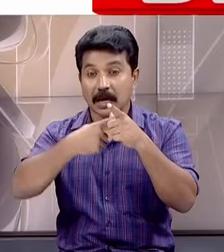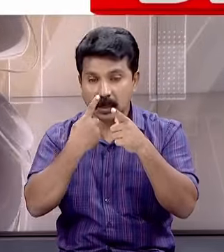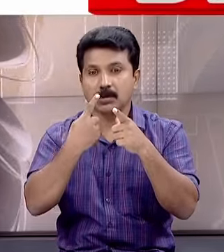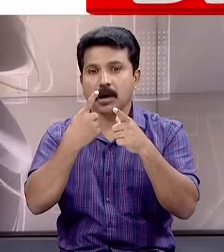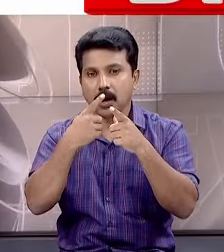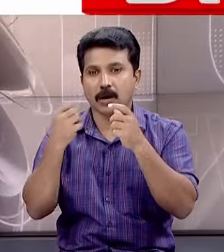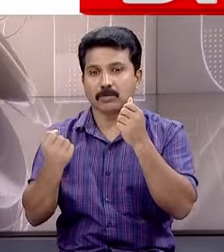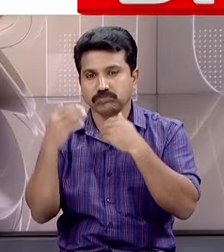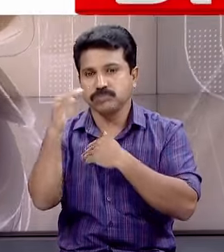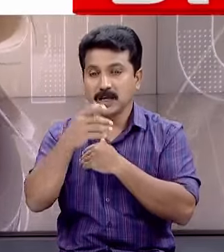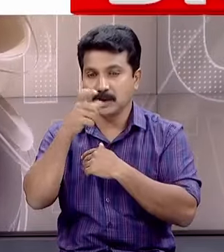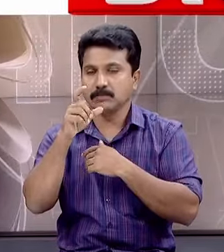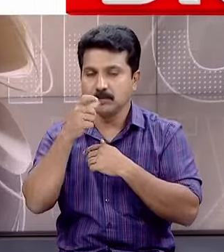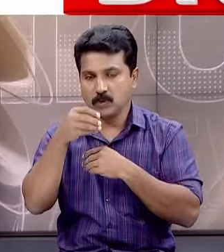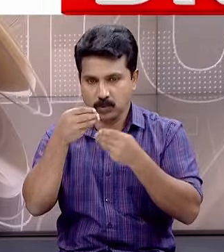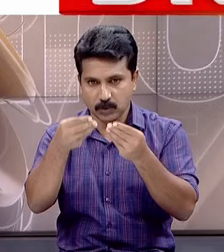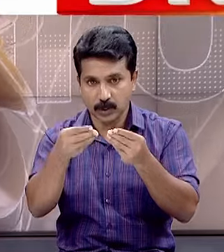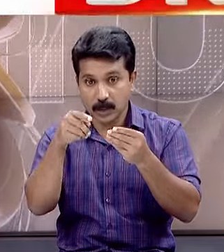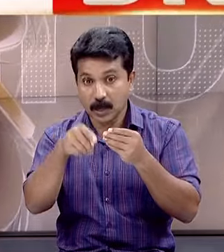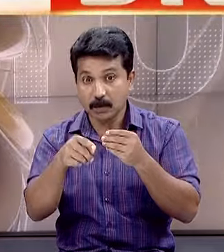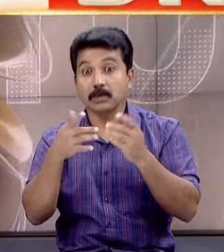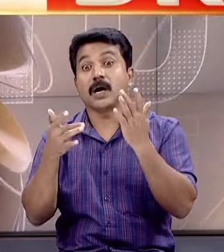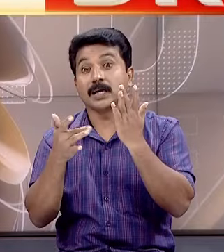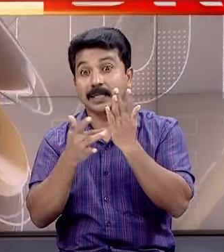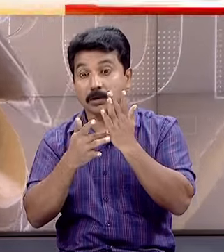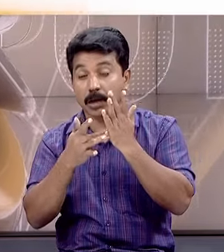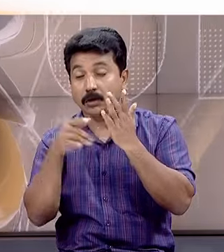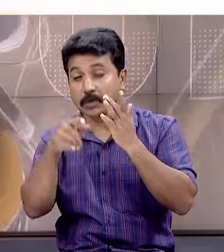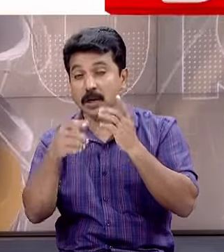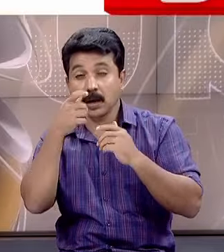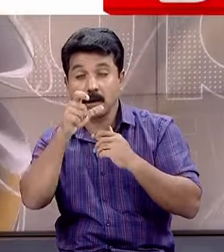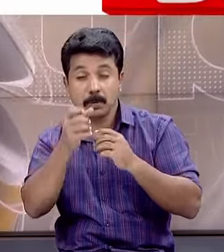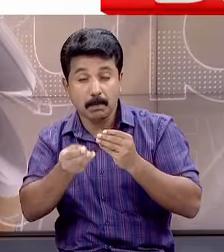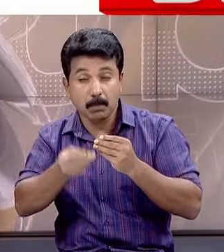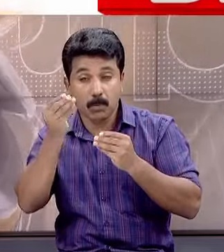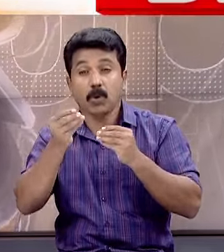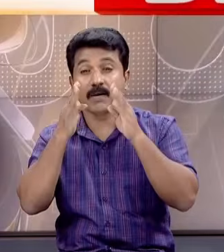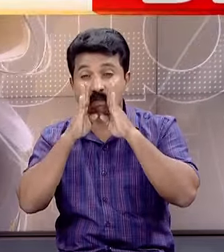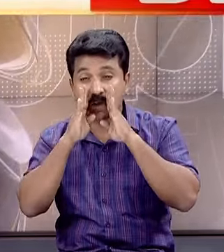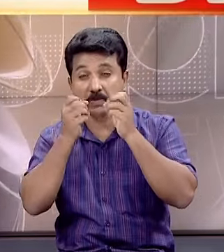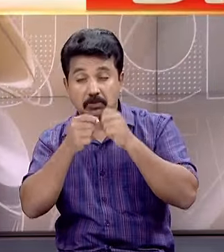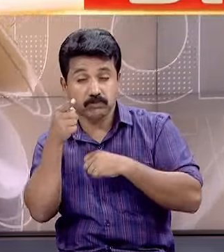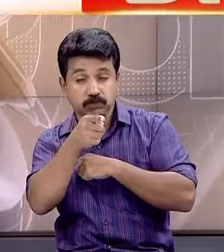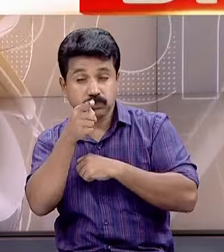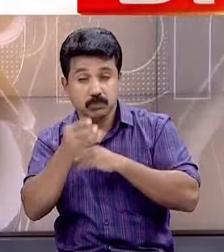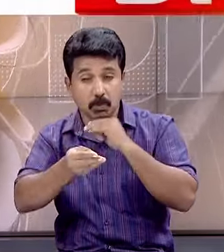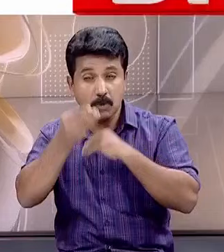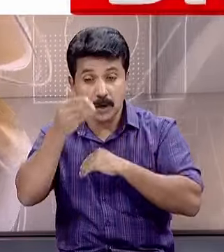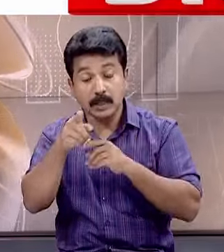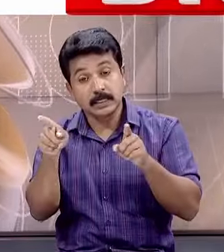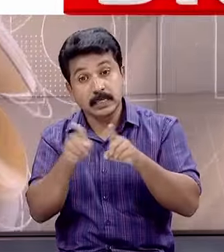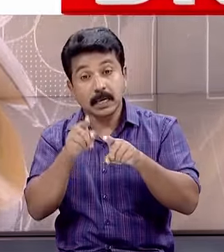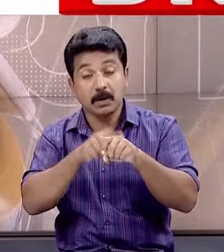സൈബർ മേഖലയിലുള്ള ആക്രമണങ്ങൾ സൂരജ് സന്തോഷിലേക്കും തിരിഞ്ഞു. വ്യാപകമായ സൈബർ ആക്രമണമാണ് സൂരജ് സന്തോഷ് നേരിട്ടത്. അതിനൊപ്പം തന്നെ ഫോണിൽ